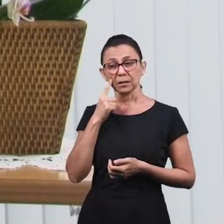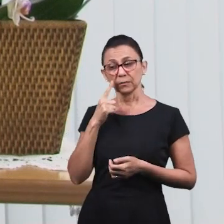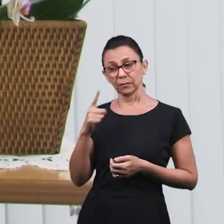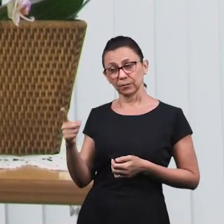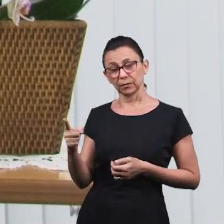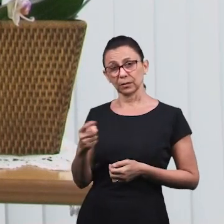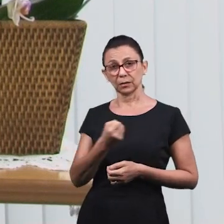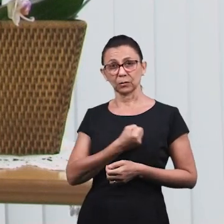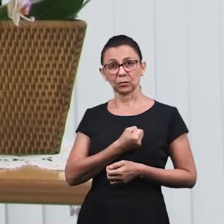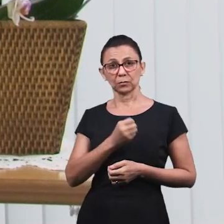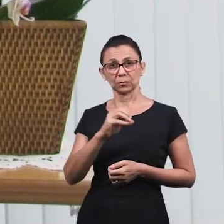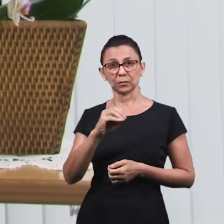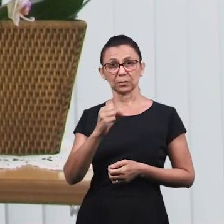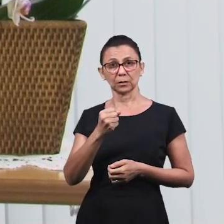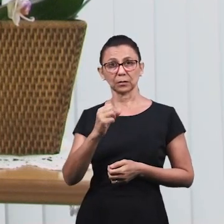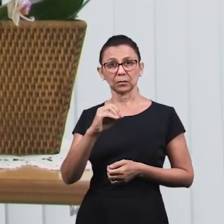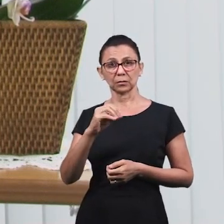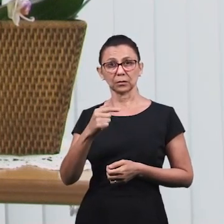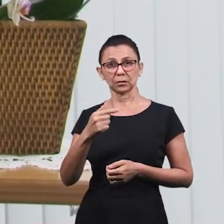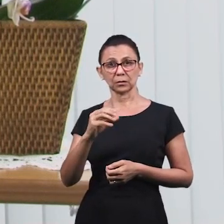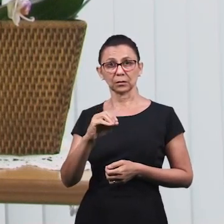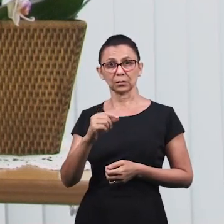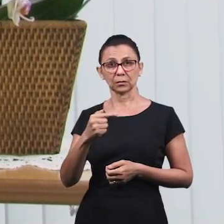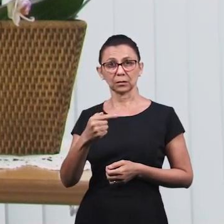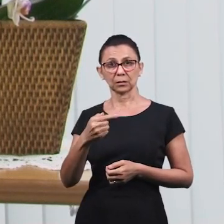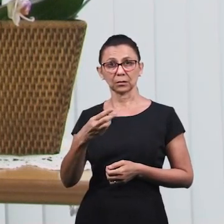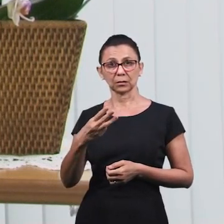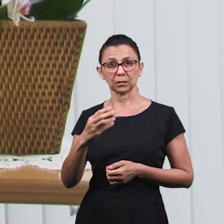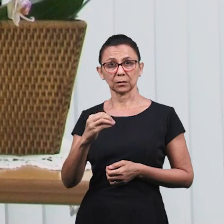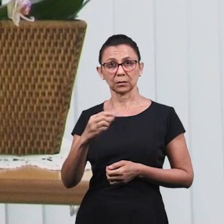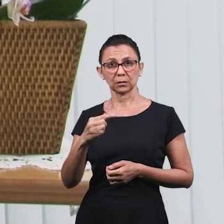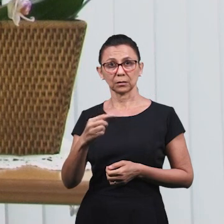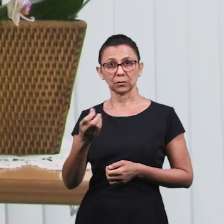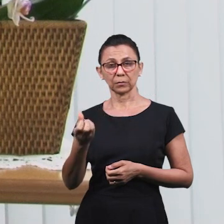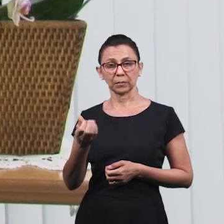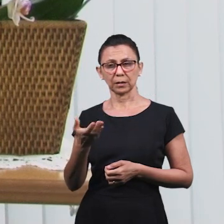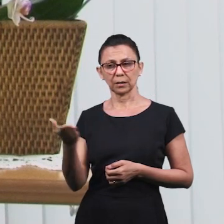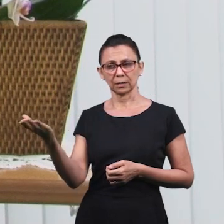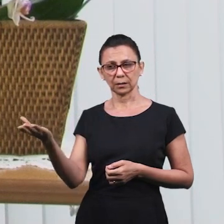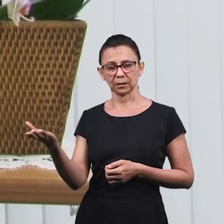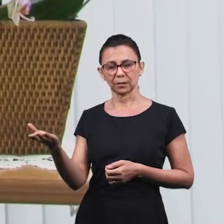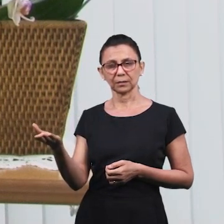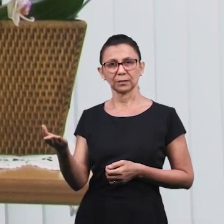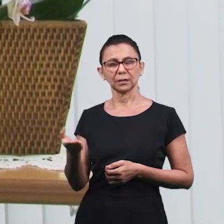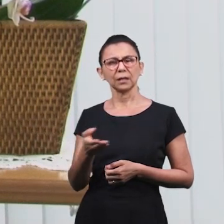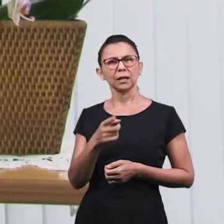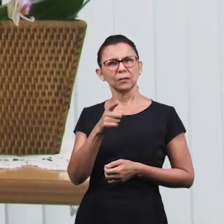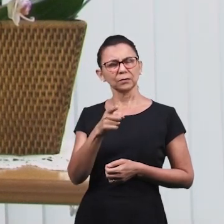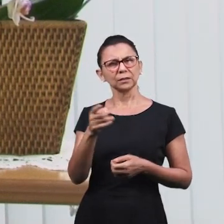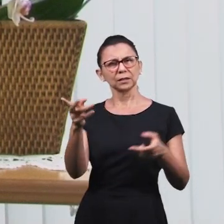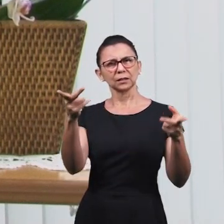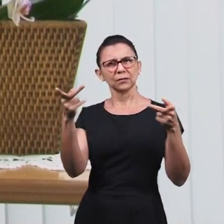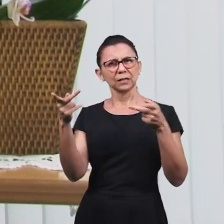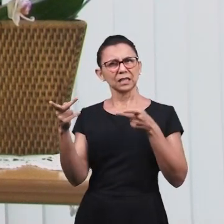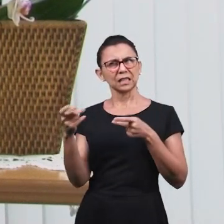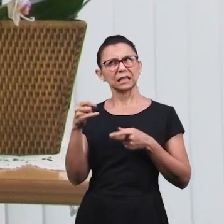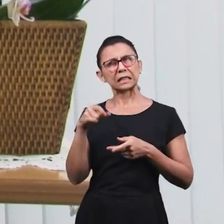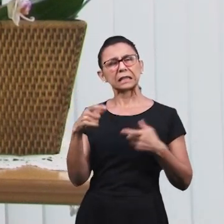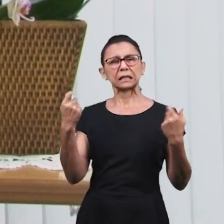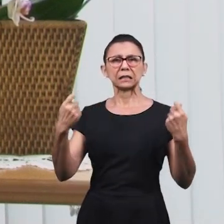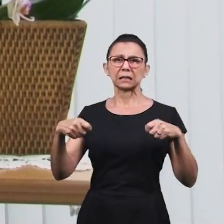Et s'il y a quelqu'un qui nous visite, il y a un numéro qui s'affiche. Ce numéro,